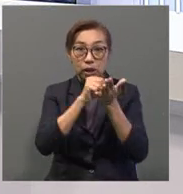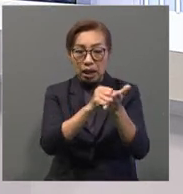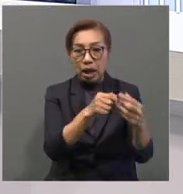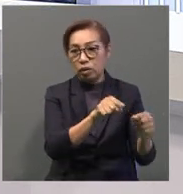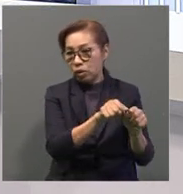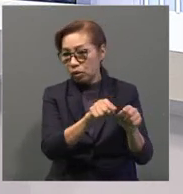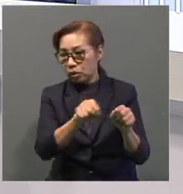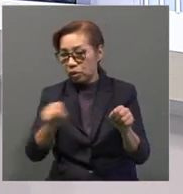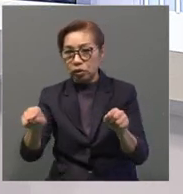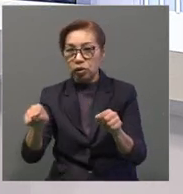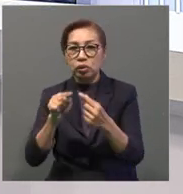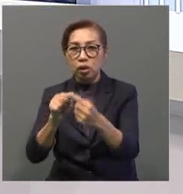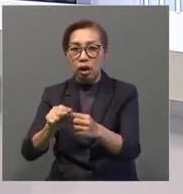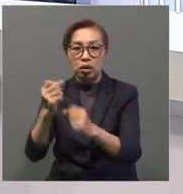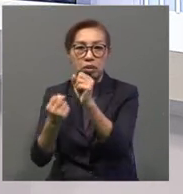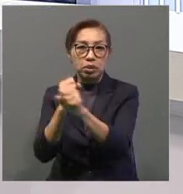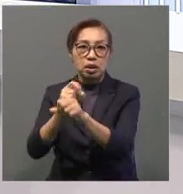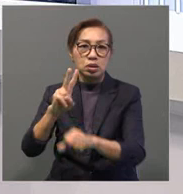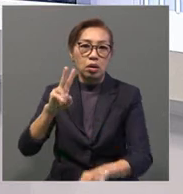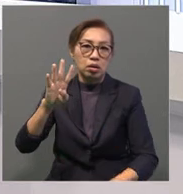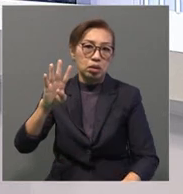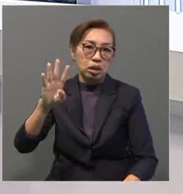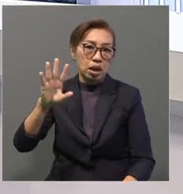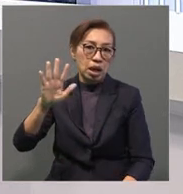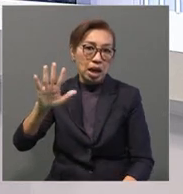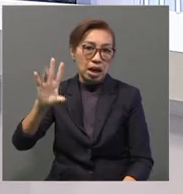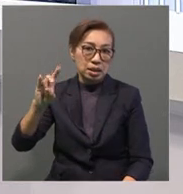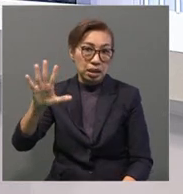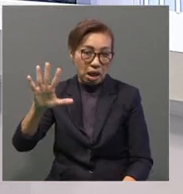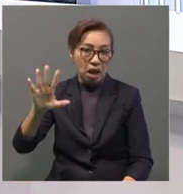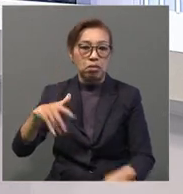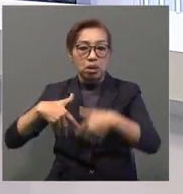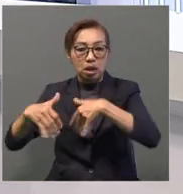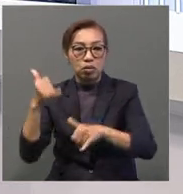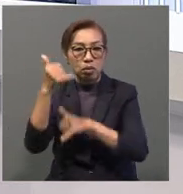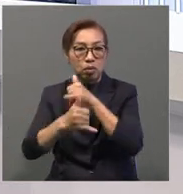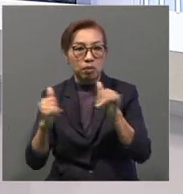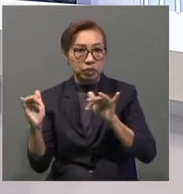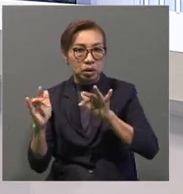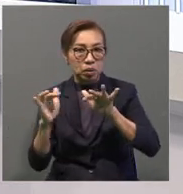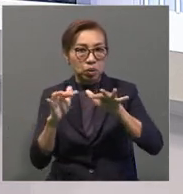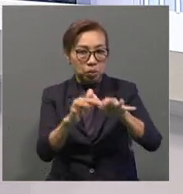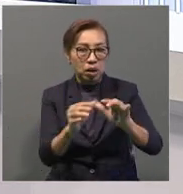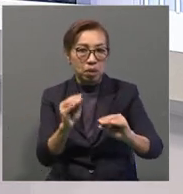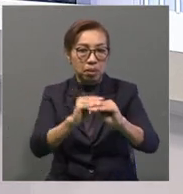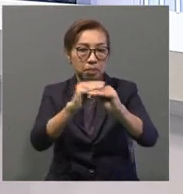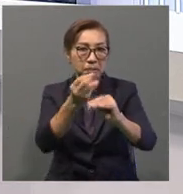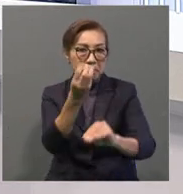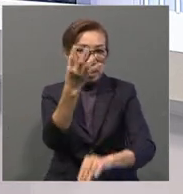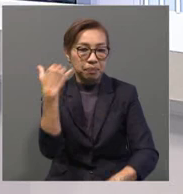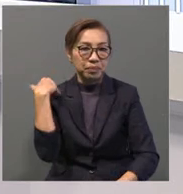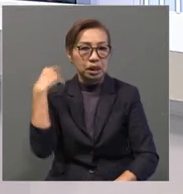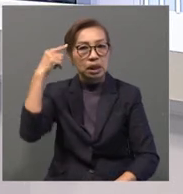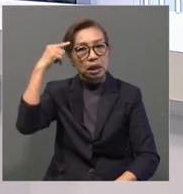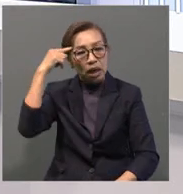ปี2475เนี่ยจากผู้โดยสารจะขยับมากขึ้นเรื่อยๆในแต่ละวันสุดท้ายตัวเลขที่เขา